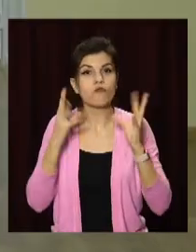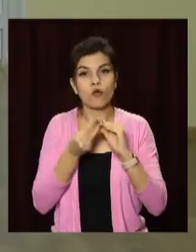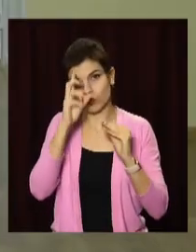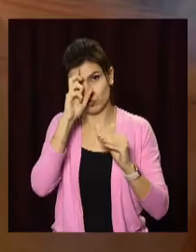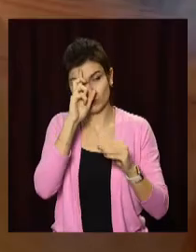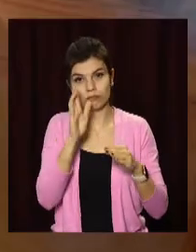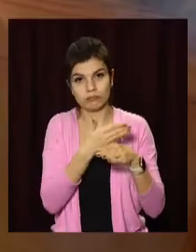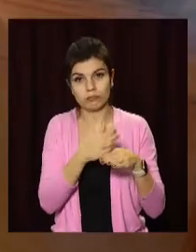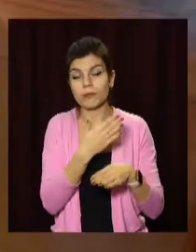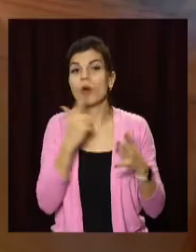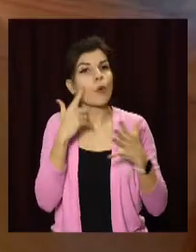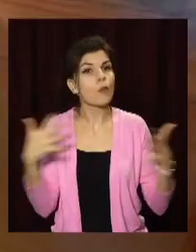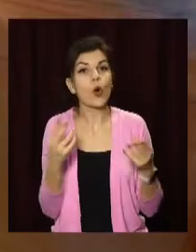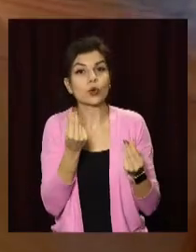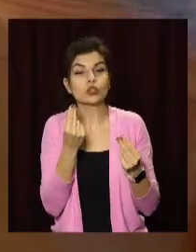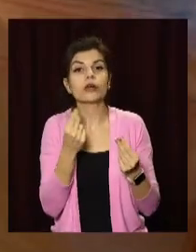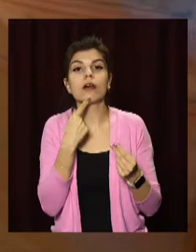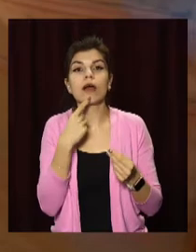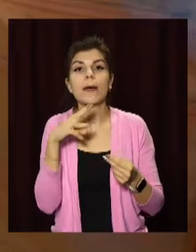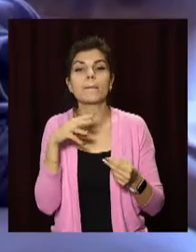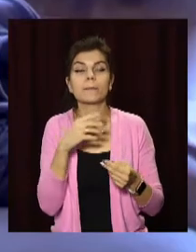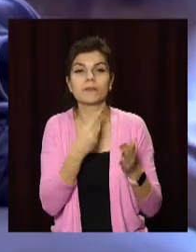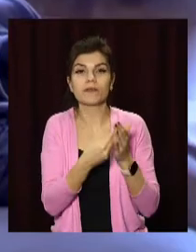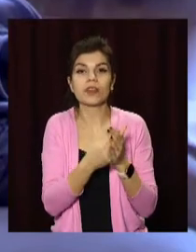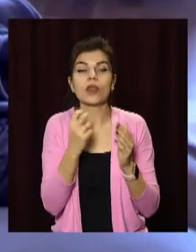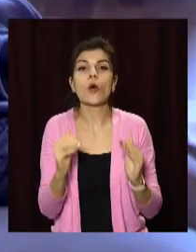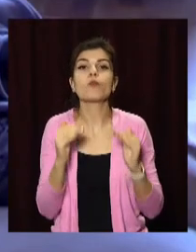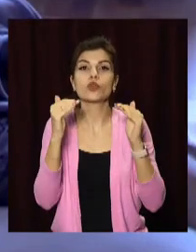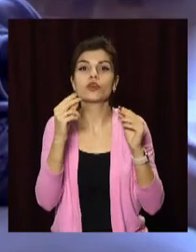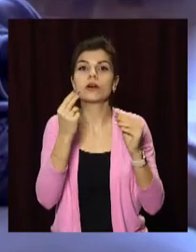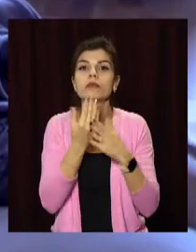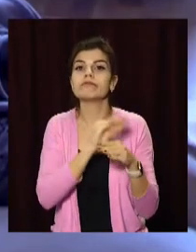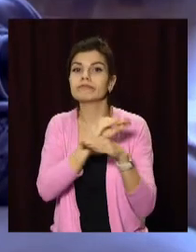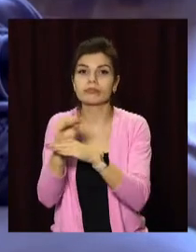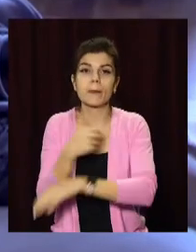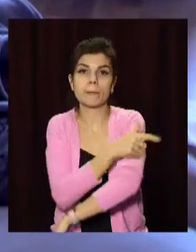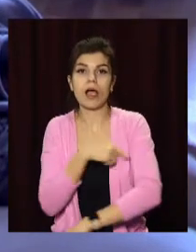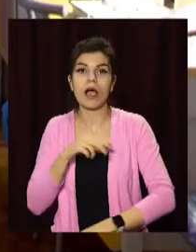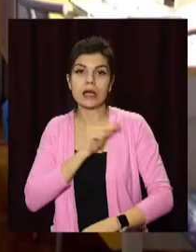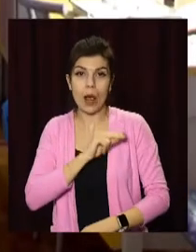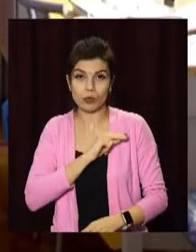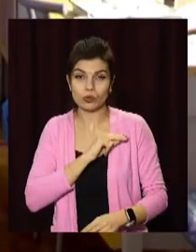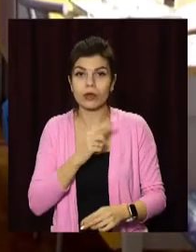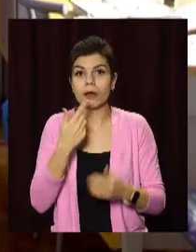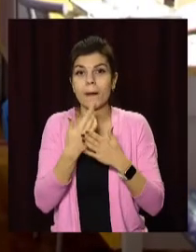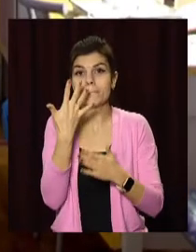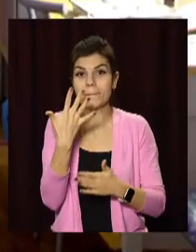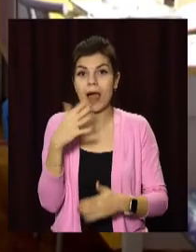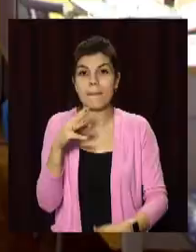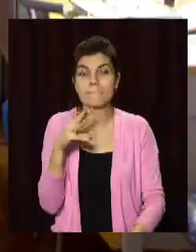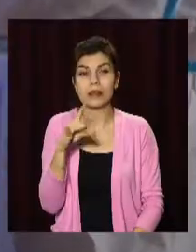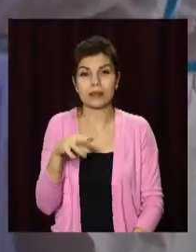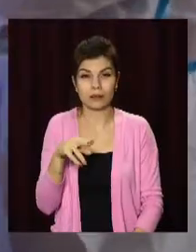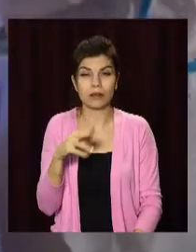бюджету. Найбільше грошей, кажуть у Мінфіні, пішло на підвищення надбавок та доплат медпрацівникам – 5,5 мільярдів